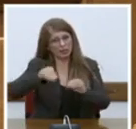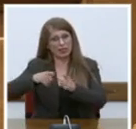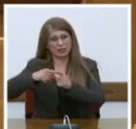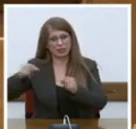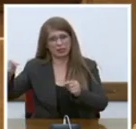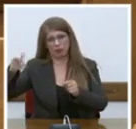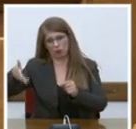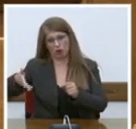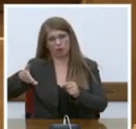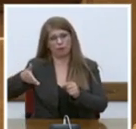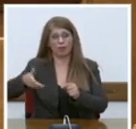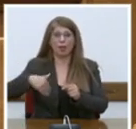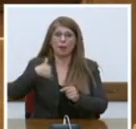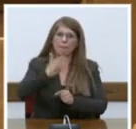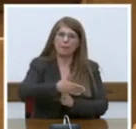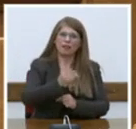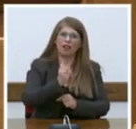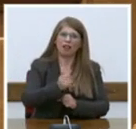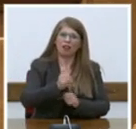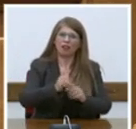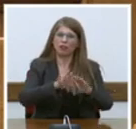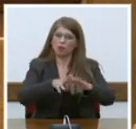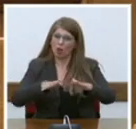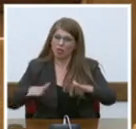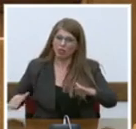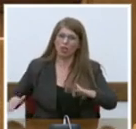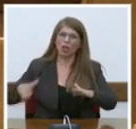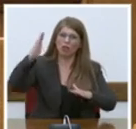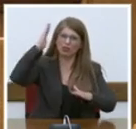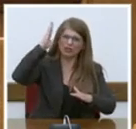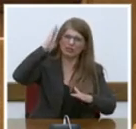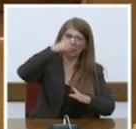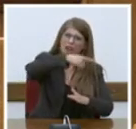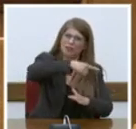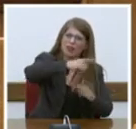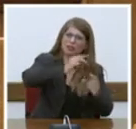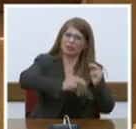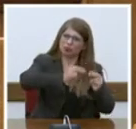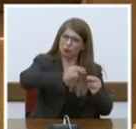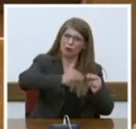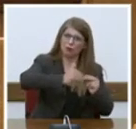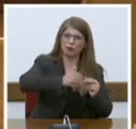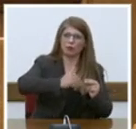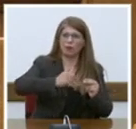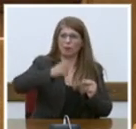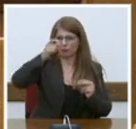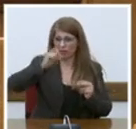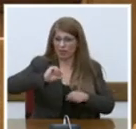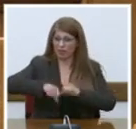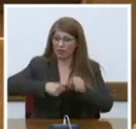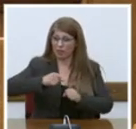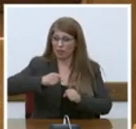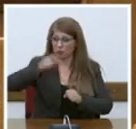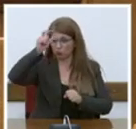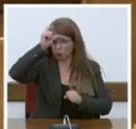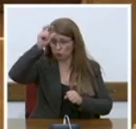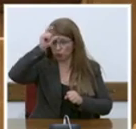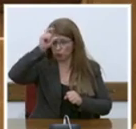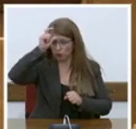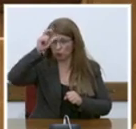Ηπείρου, το γκριζάρισμα του Αιγαίου, η νεκρή μας πιλότη, η δράση του τουρκικού προξενείου στη Δυτική